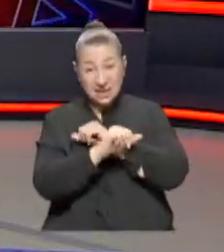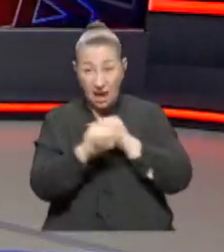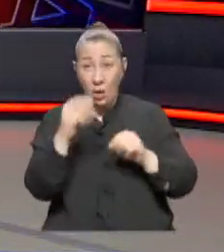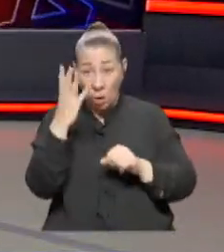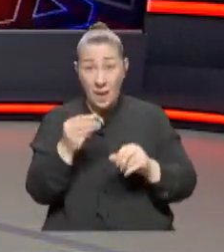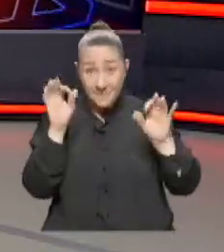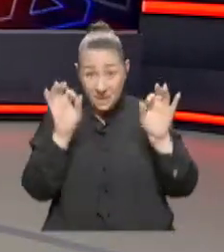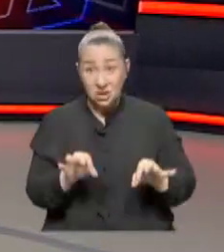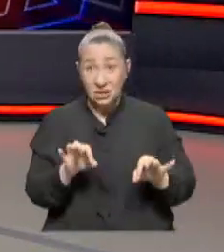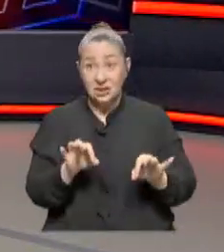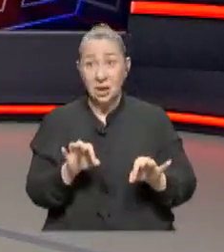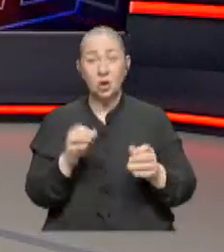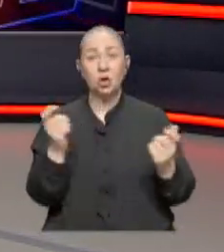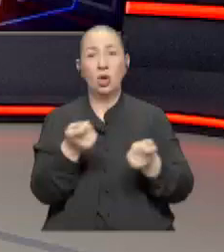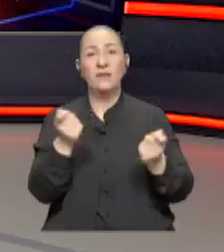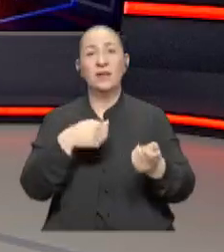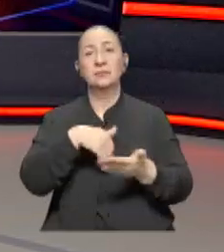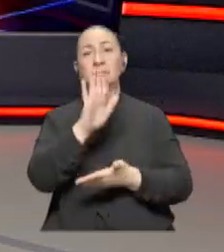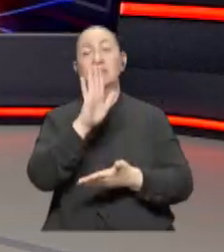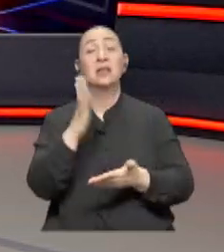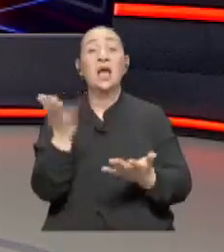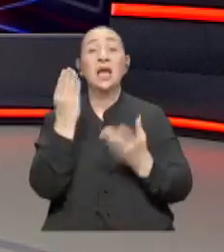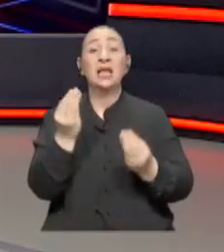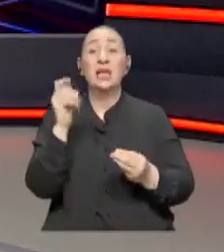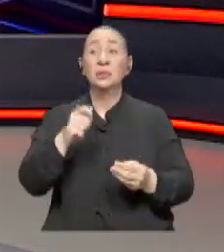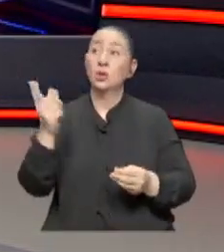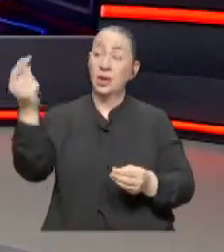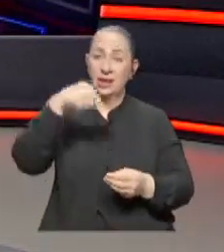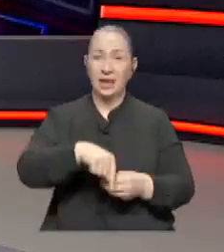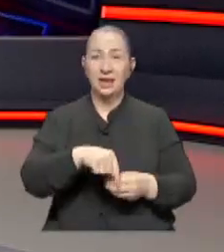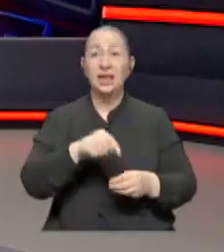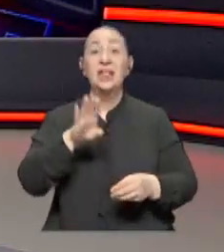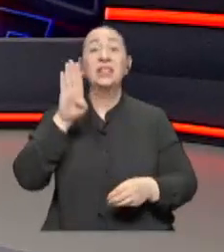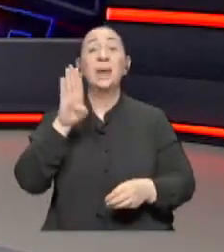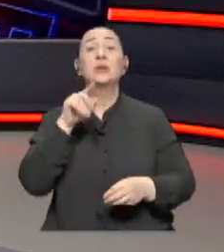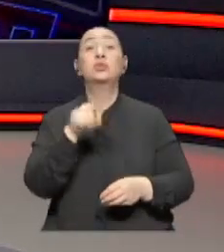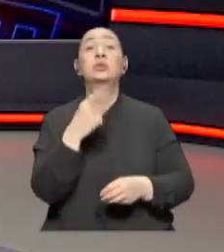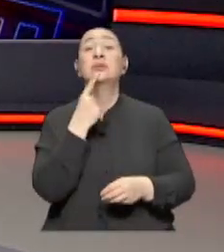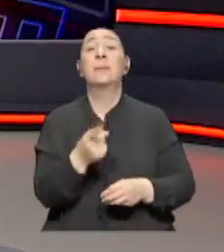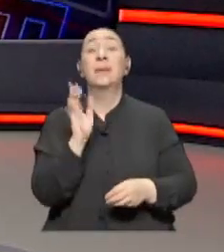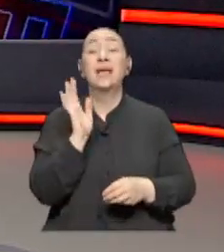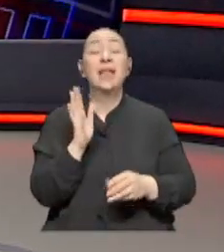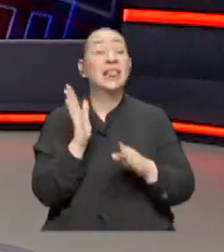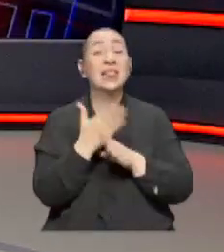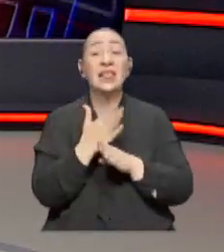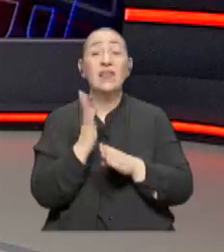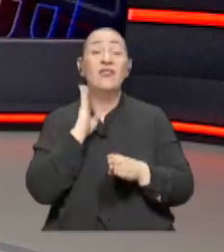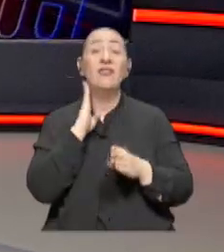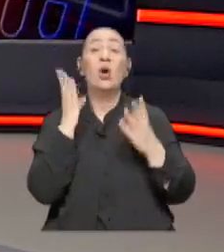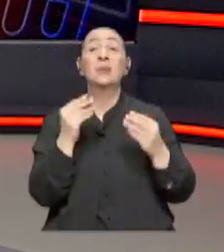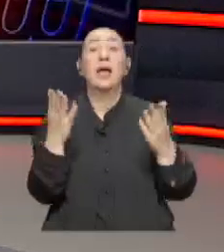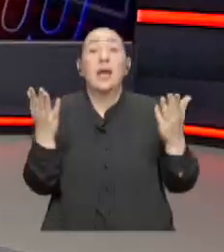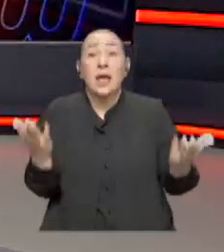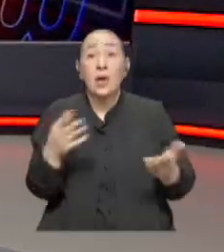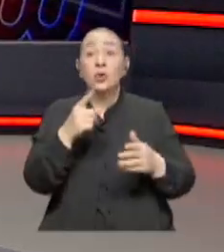zararınız olmaya başladığında da görevden gidersiniz. Daha iyi yapacak olan gelir. Demokrasi bu demektir. Neden vefa olmaz?